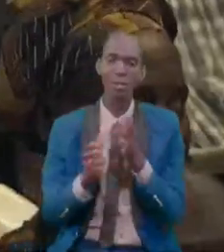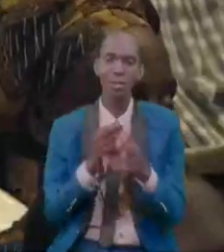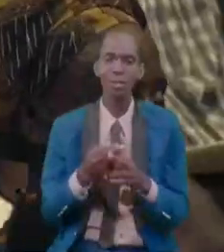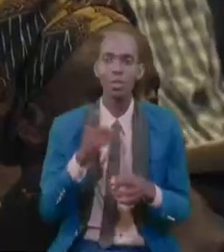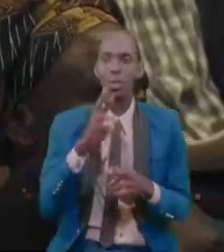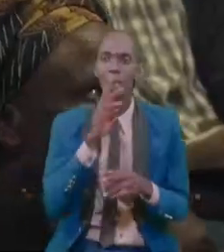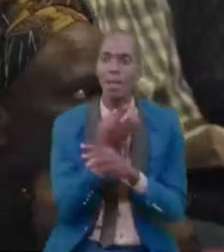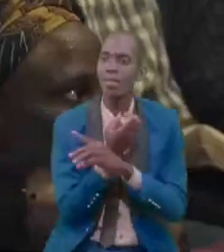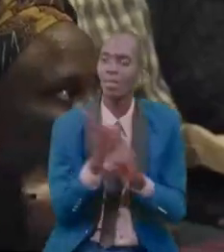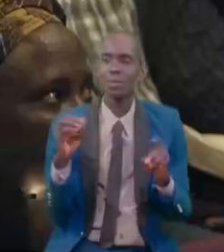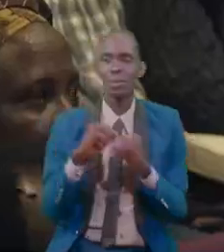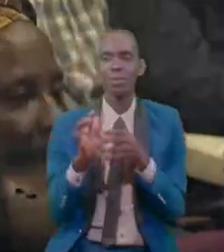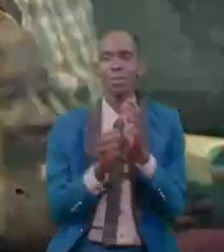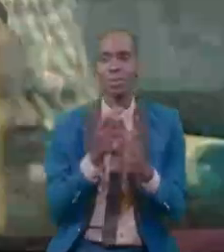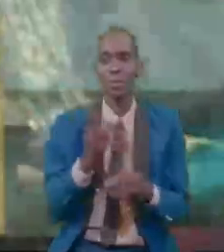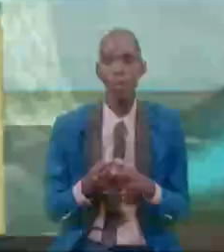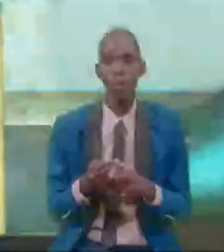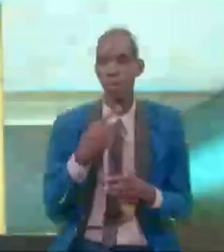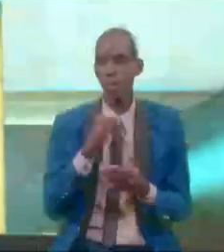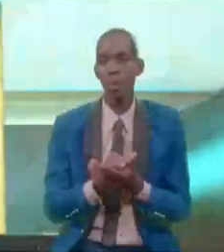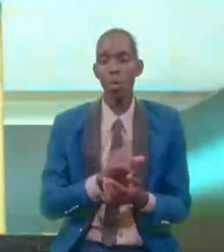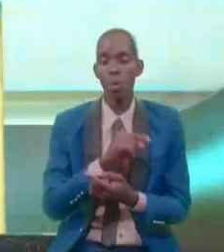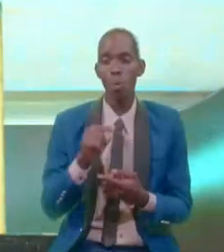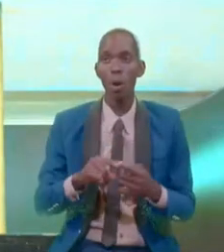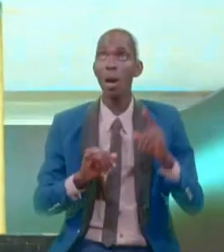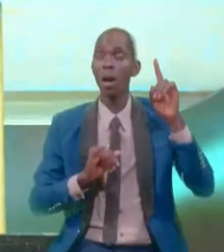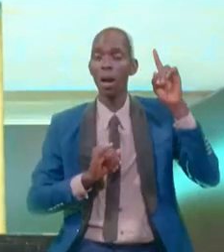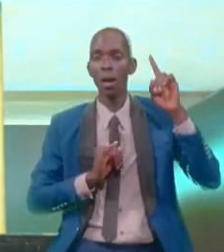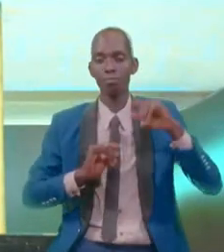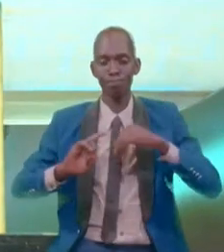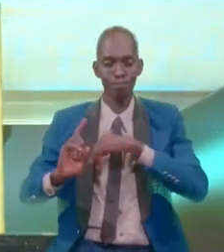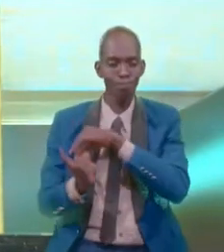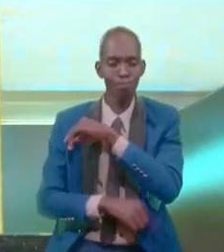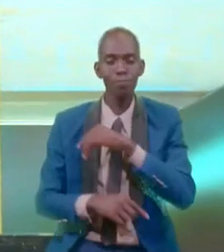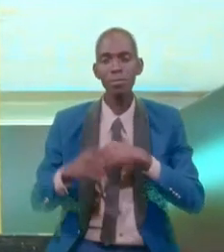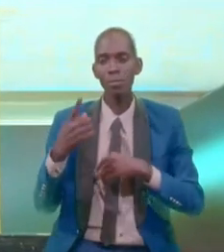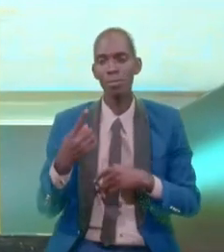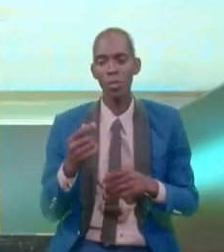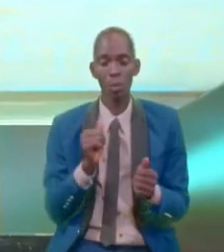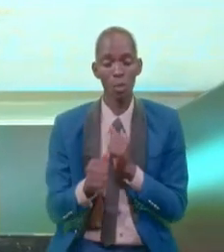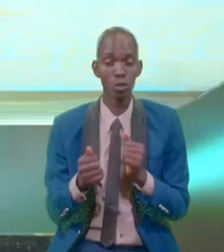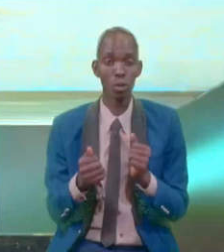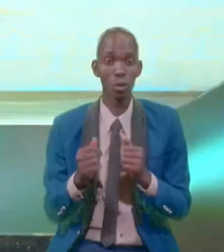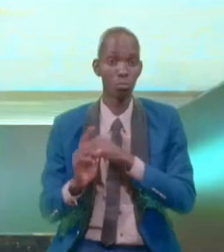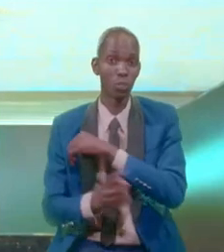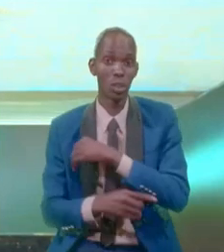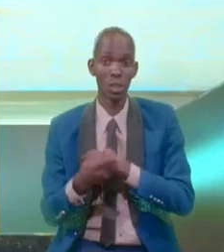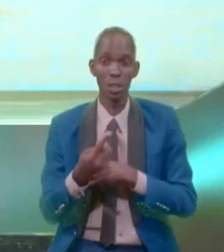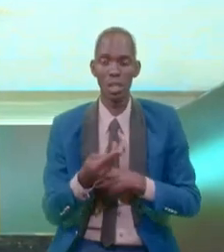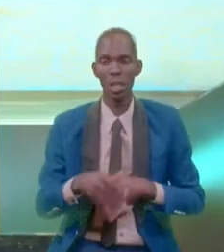délivrés. Quand je frapperai le pays d'Égypte. Voilà le